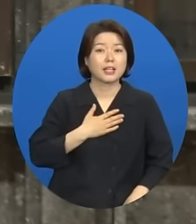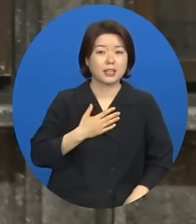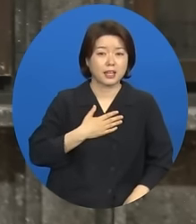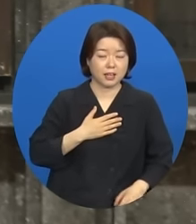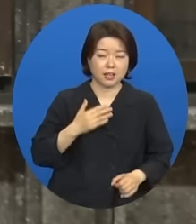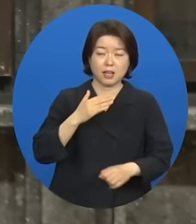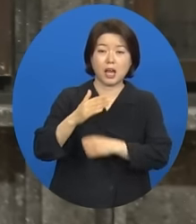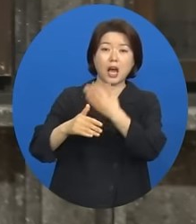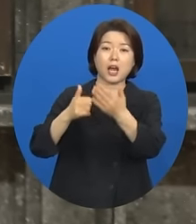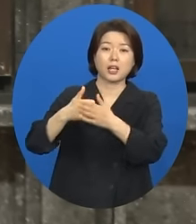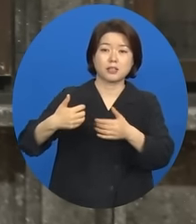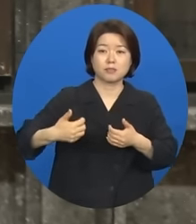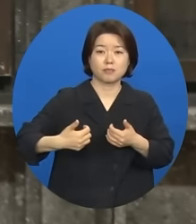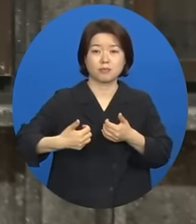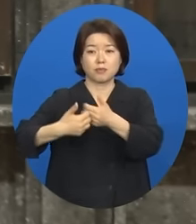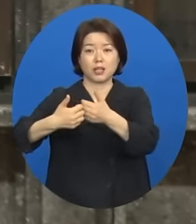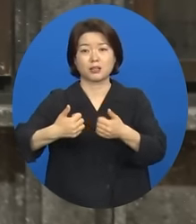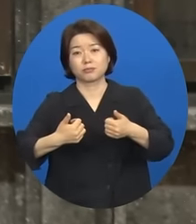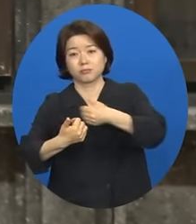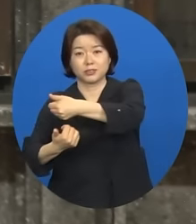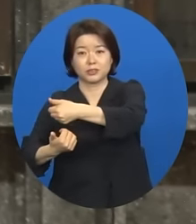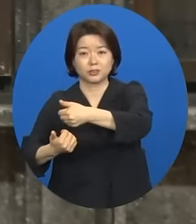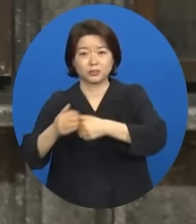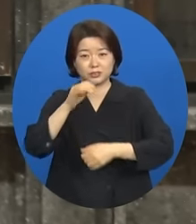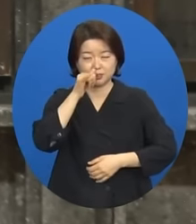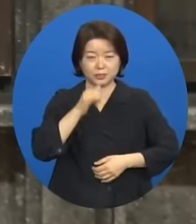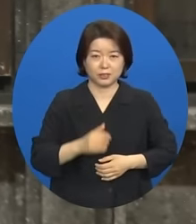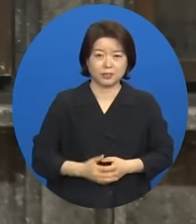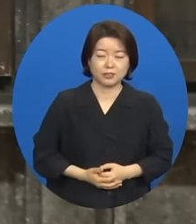하나님을 이기는 겁니다.